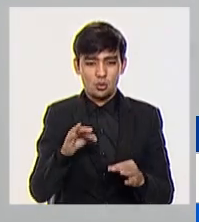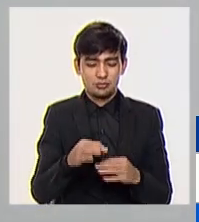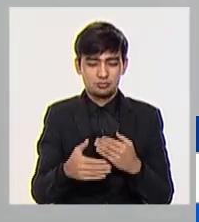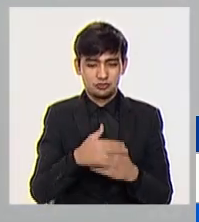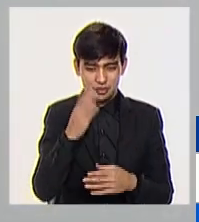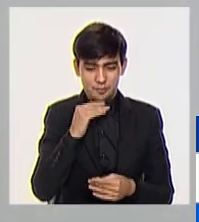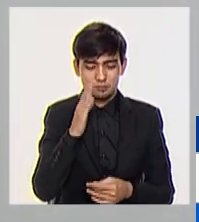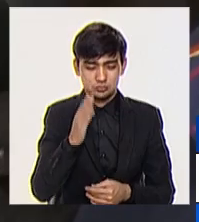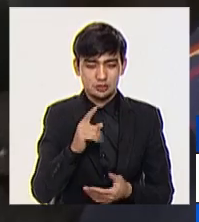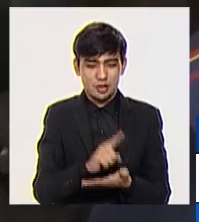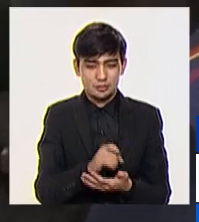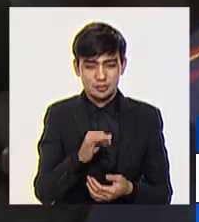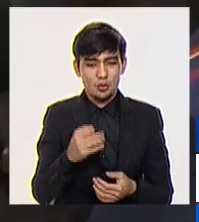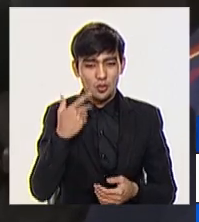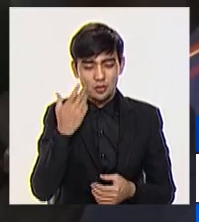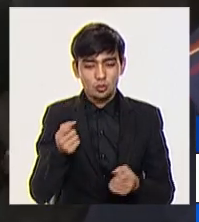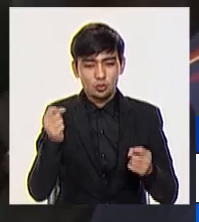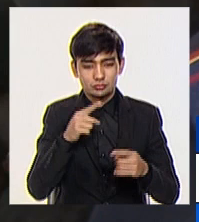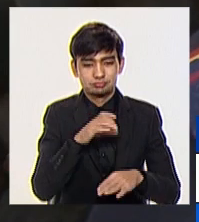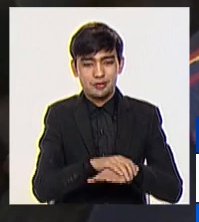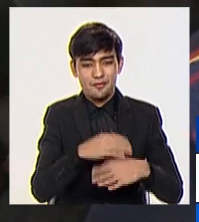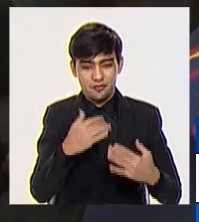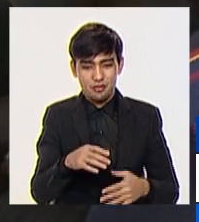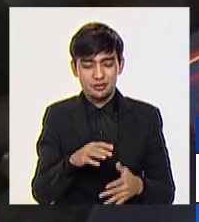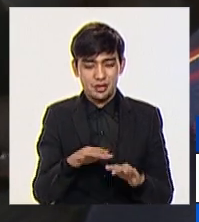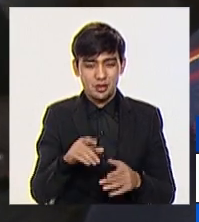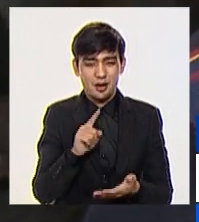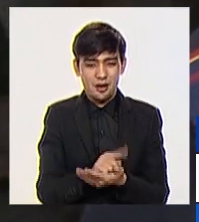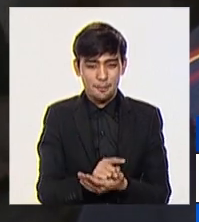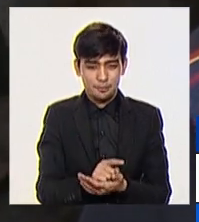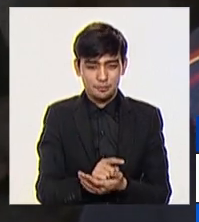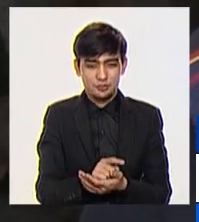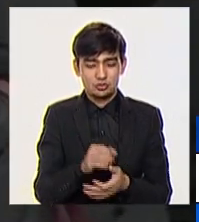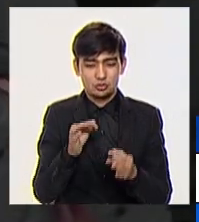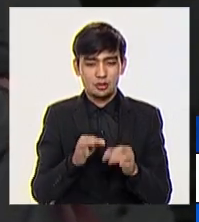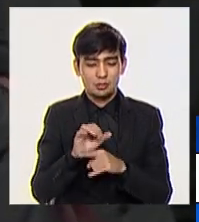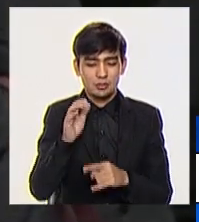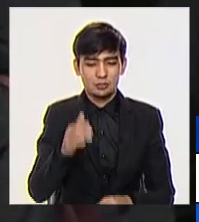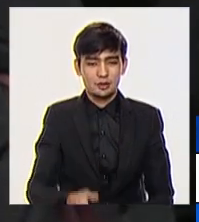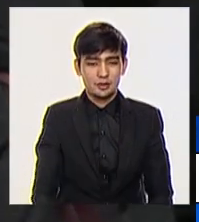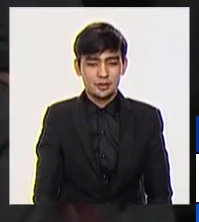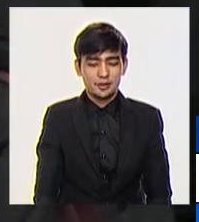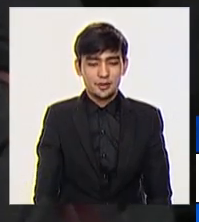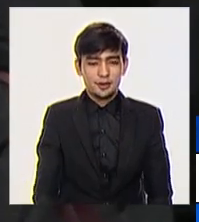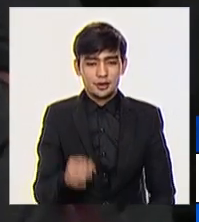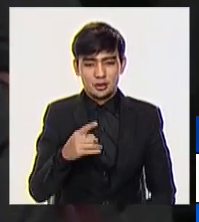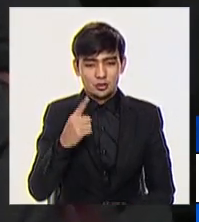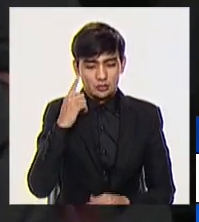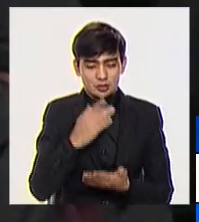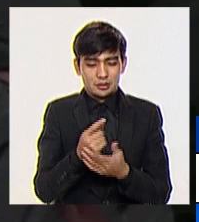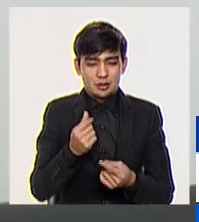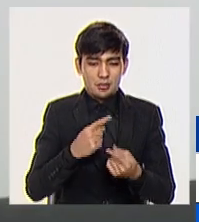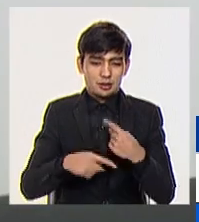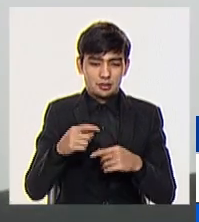біз береміз. Оның бәрі анықталғасын іс міндетті түрде сотқа жолданатын болады. Үлескерлердің ендігі үміті